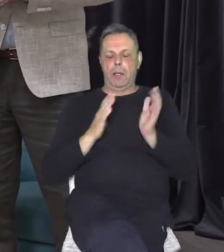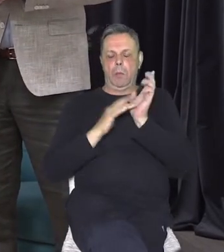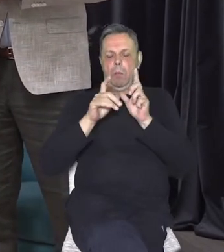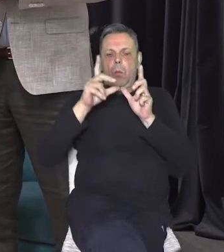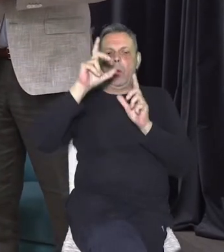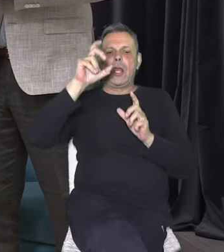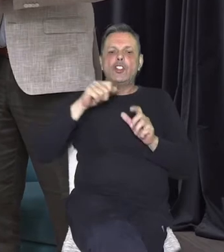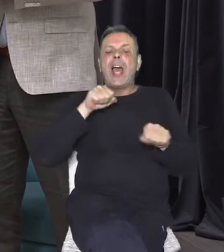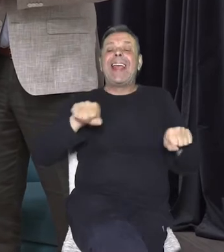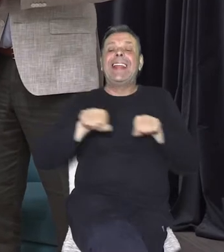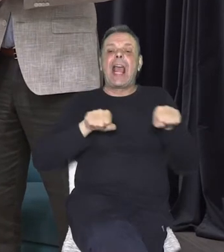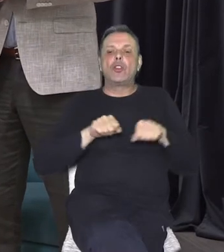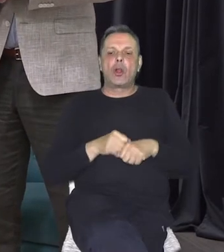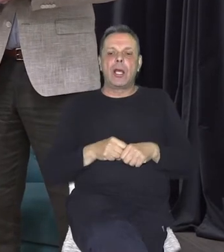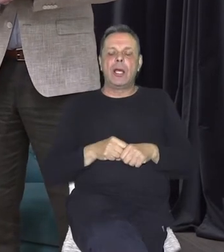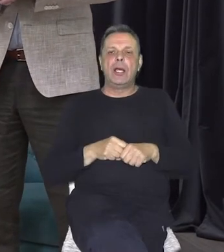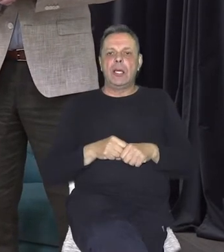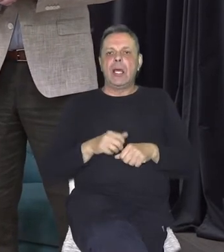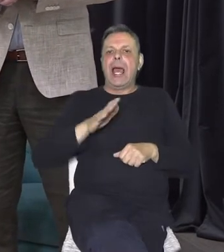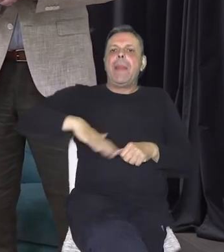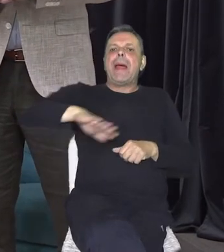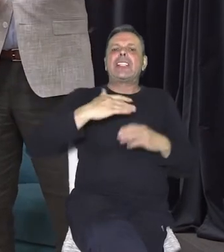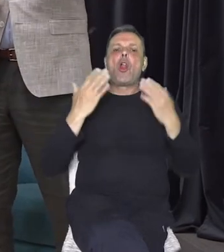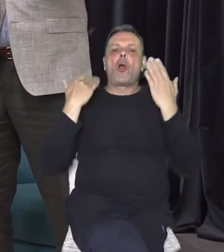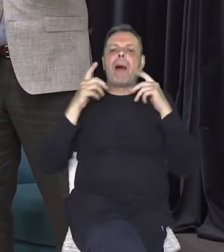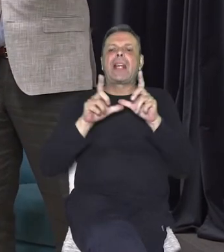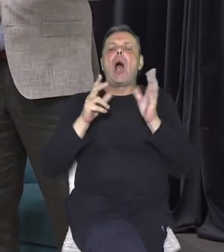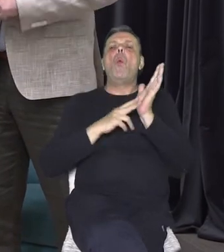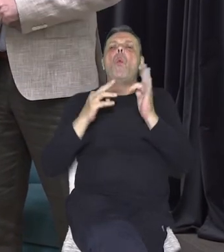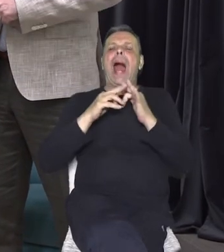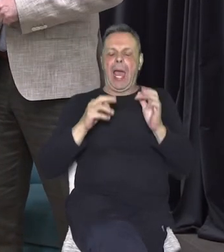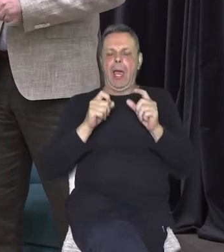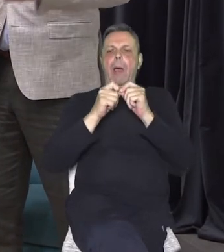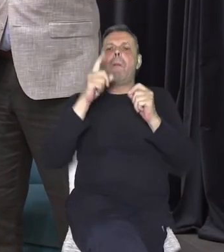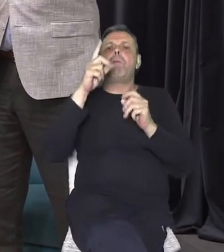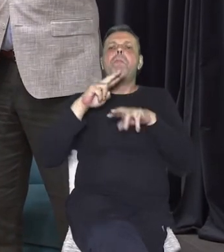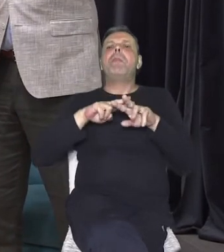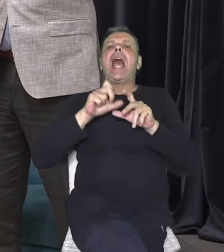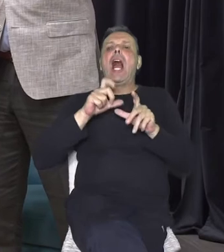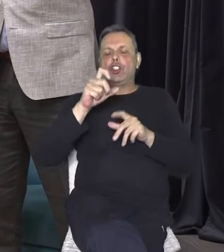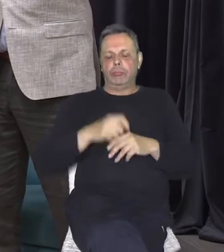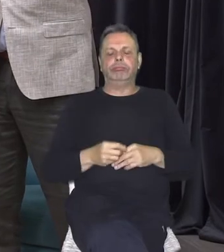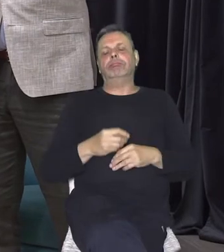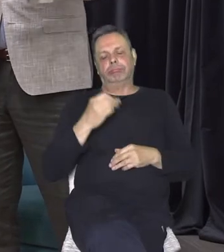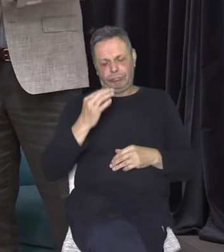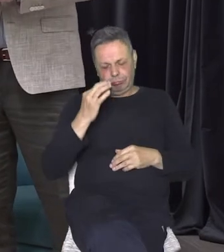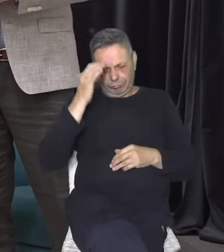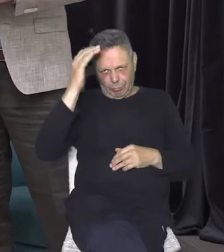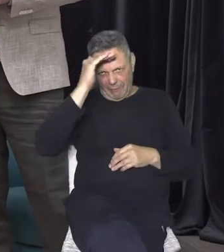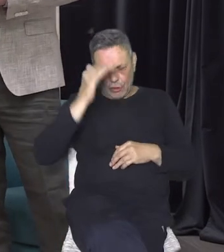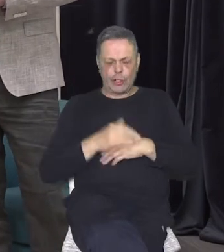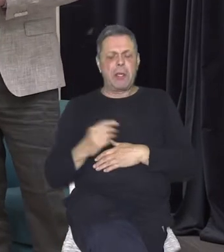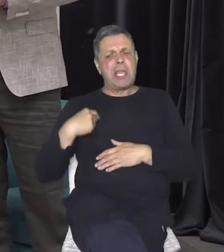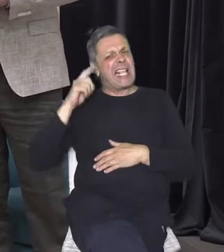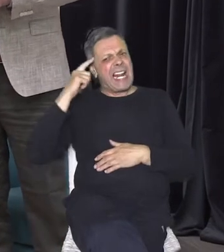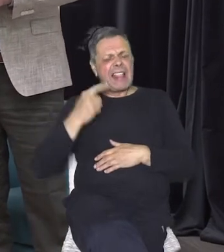Mulić, direktor Nacionalnog parka Una iz Bihaća. Dobro večer. Nadam